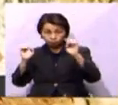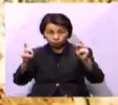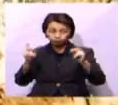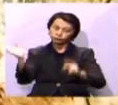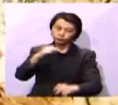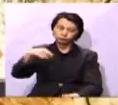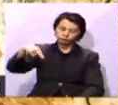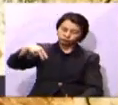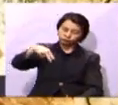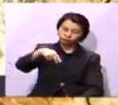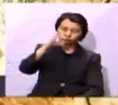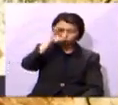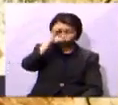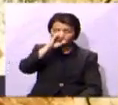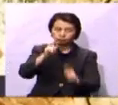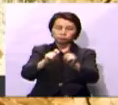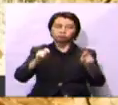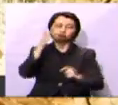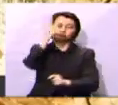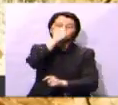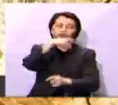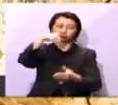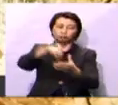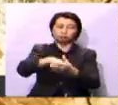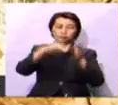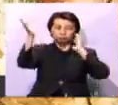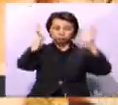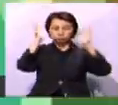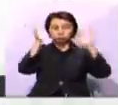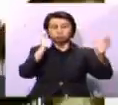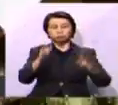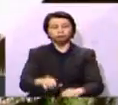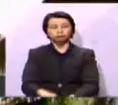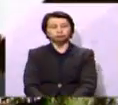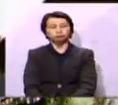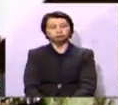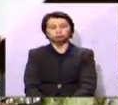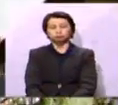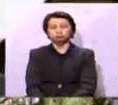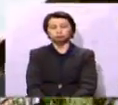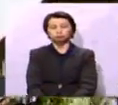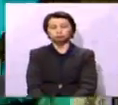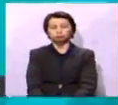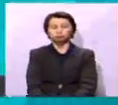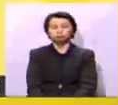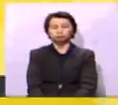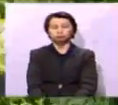Jom jalan-jalan meneroka destinasi menarik Malaysia.